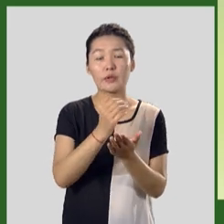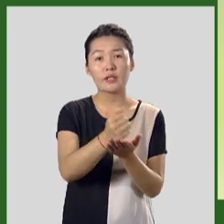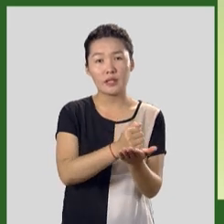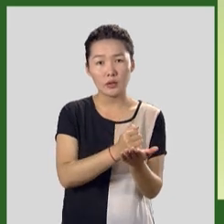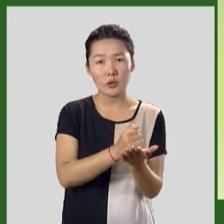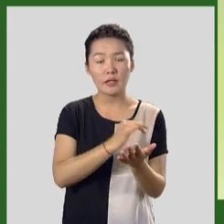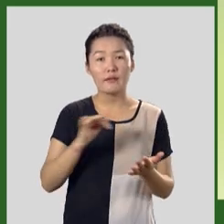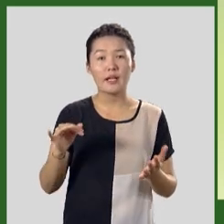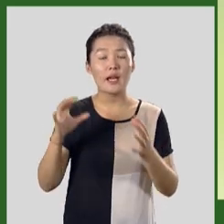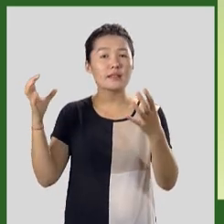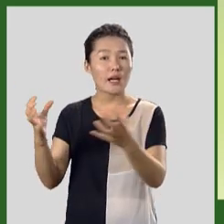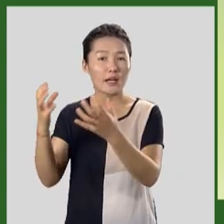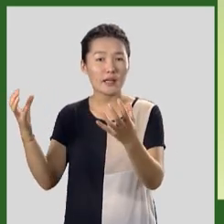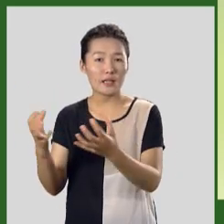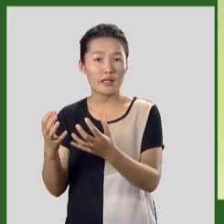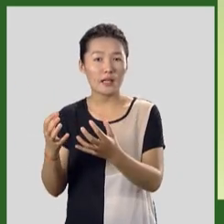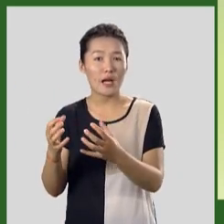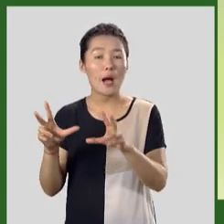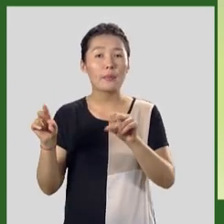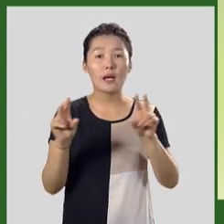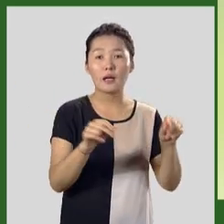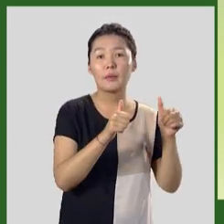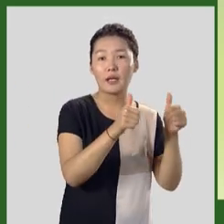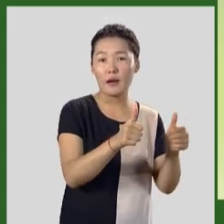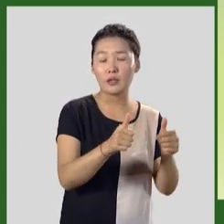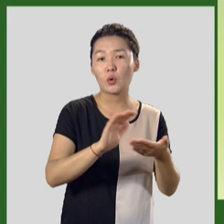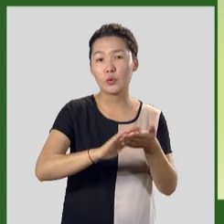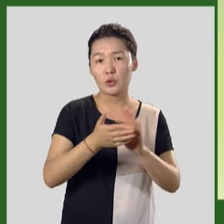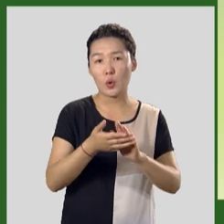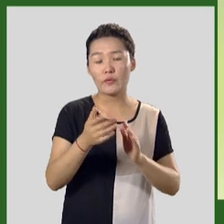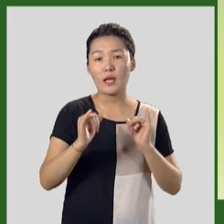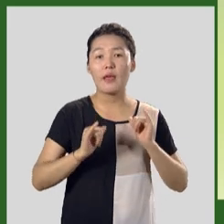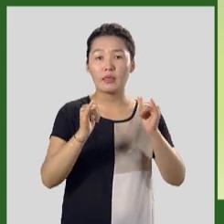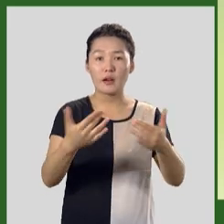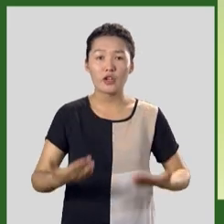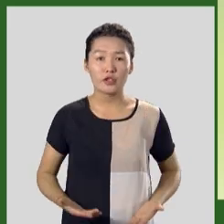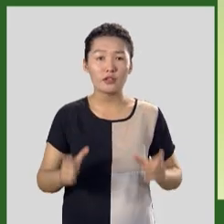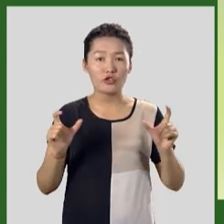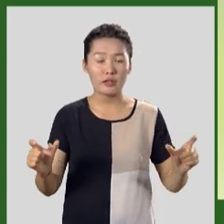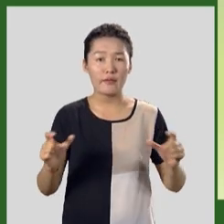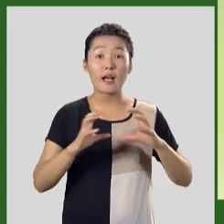и сохранения благоприятных условий для жизни человека на нашей планете.